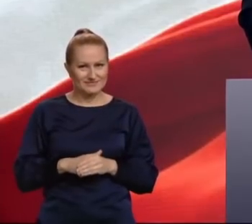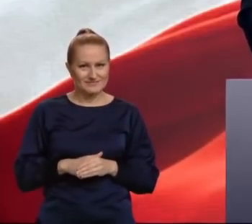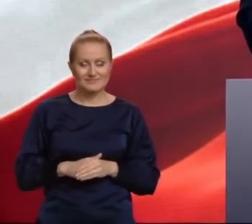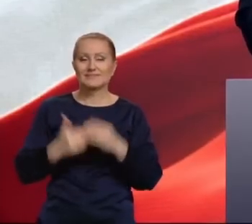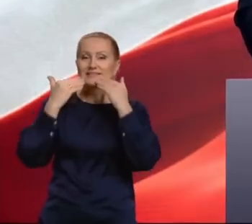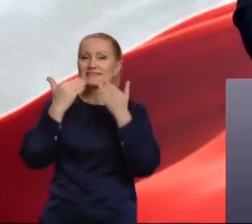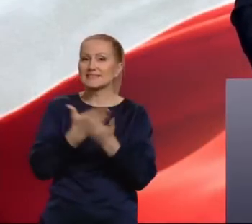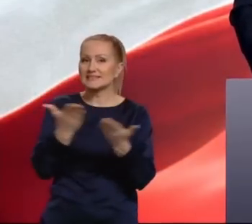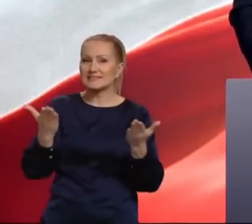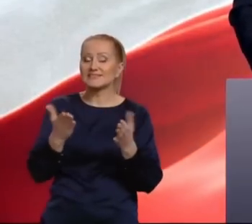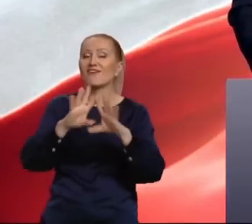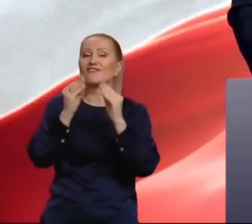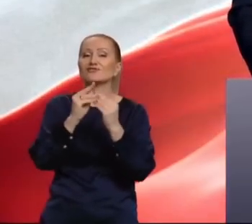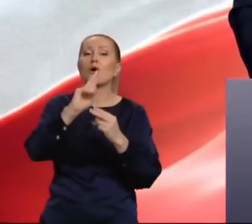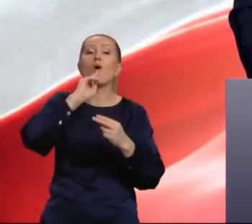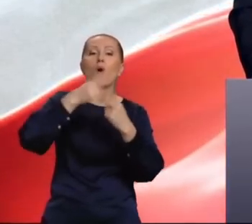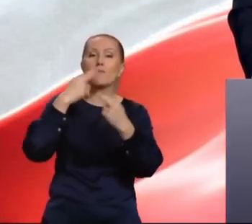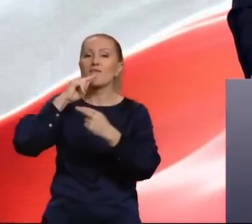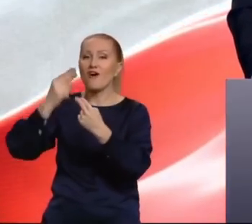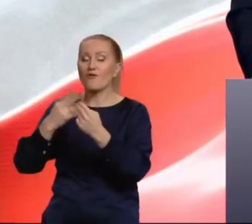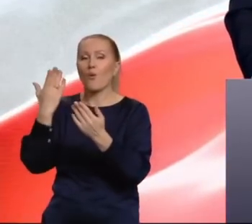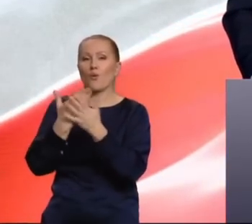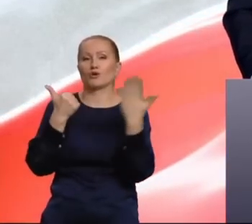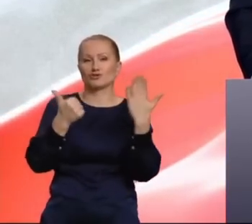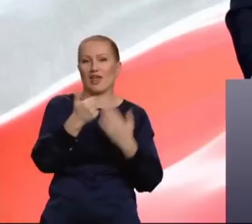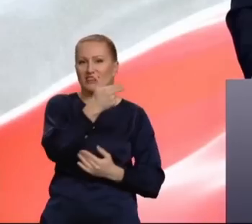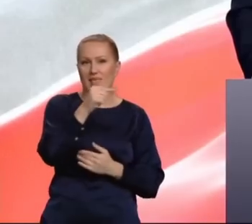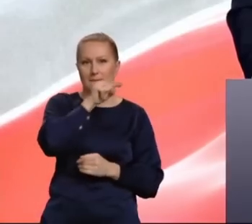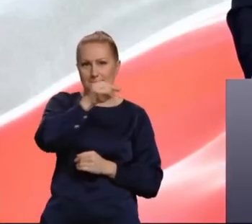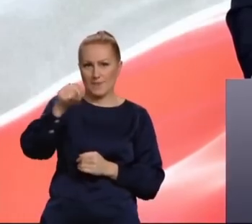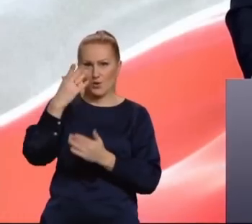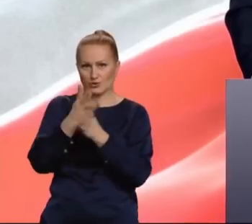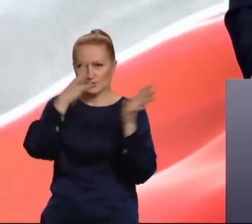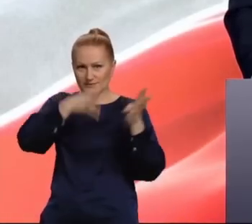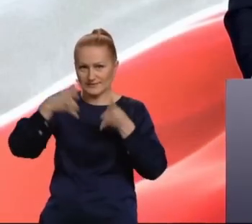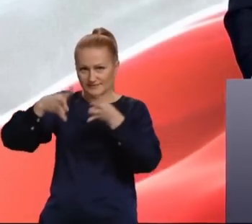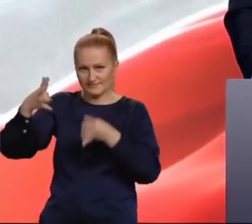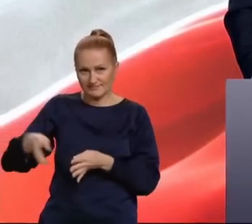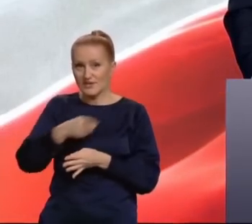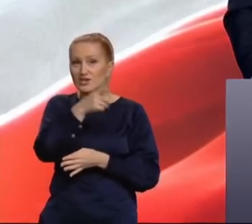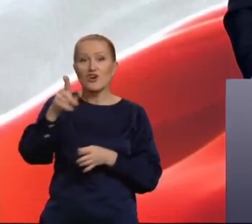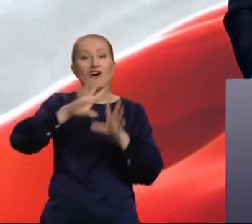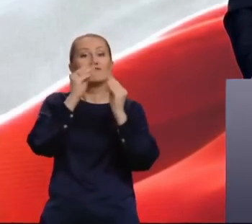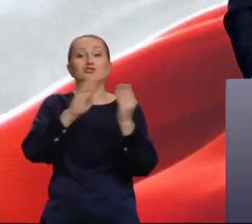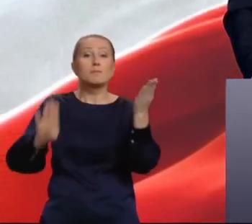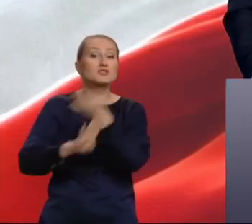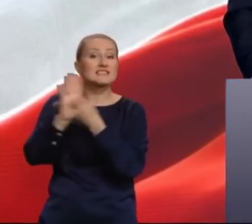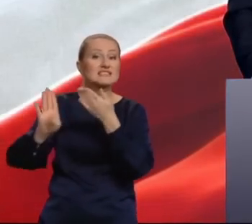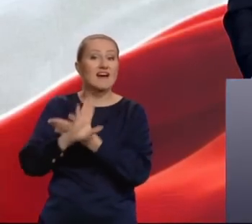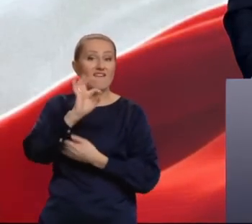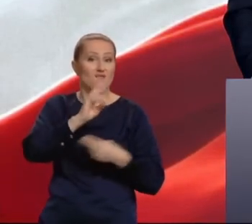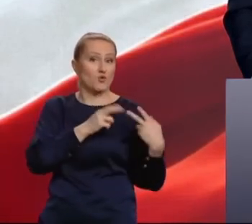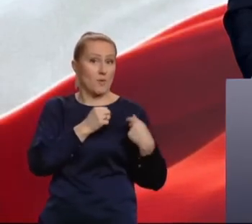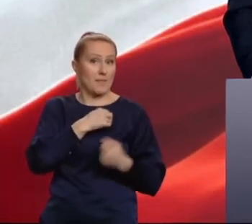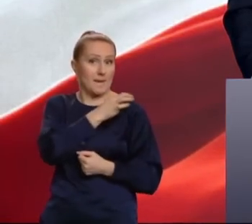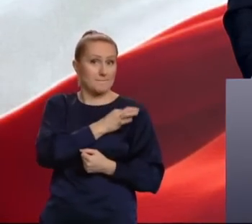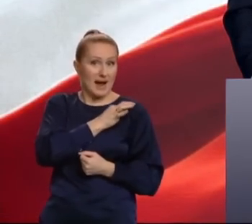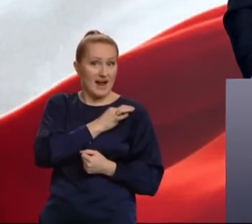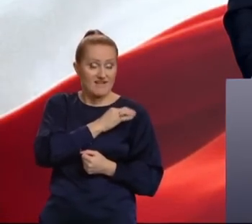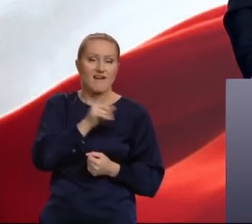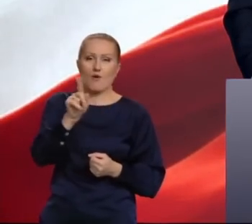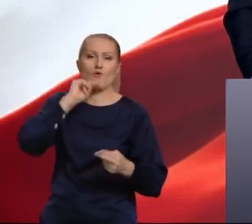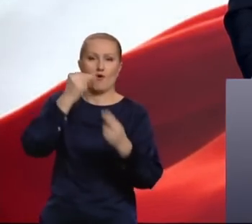Dziękujemy w tym miejscu za wszystkie odpowiedzi. Za nami 6 bloków tematycznych, w których obecni w studiu przedstawiciele komitetów wyborczych odpowiadają na przygotowane wcześniej pytania. Morawiecki to